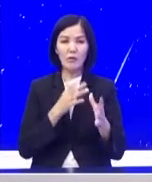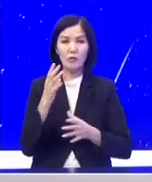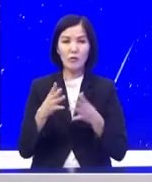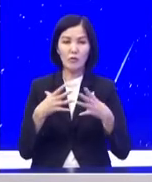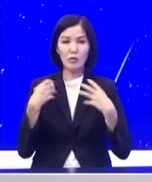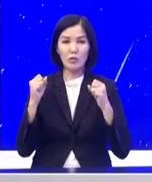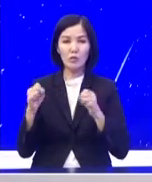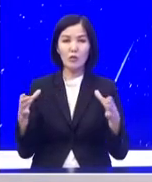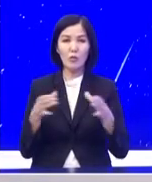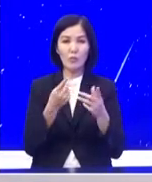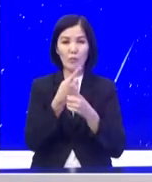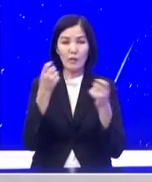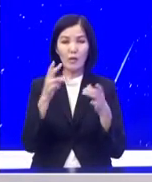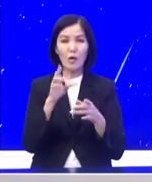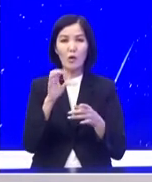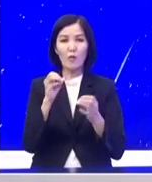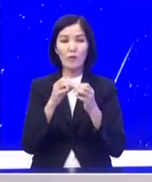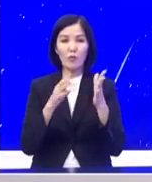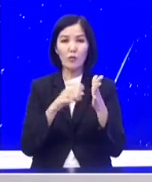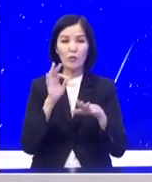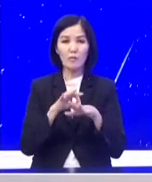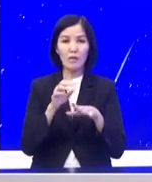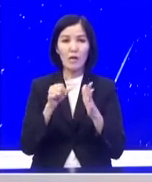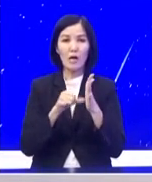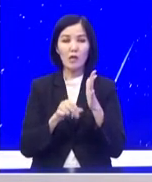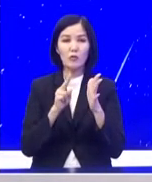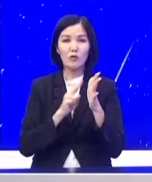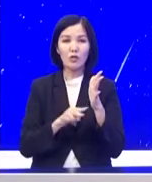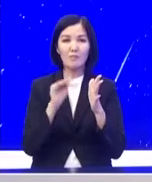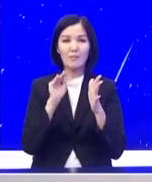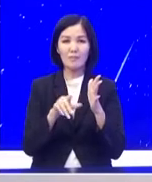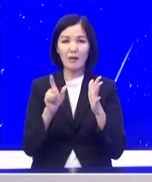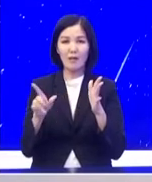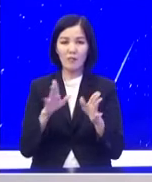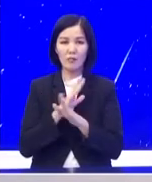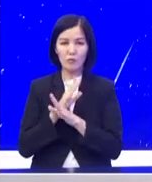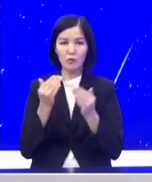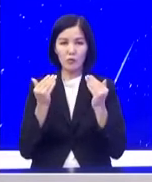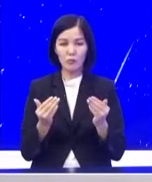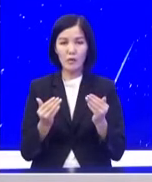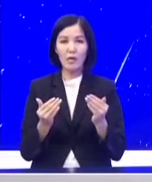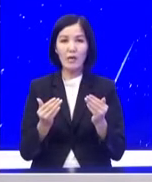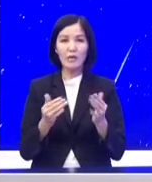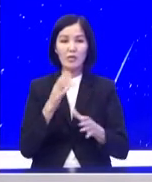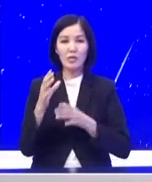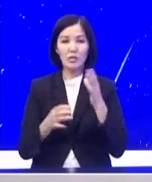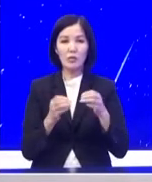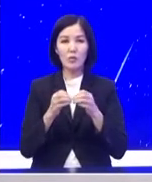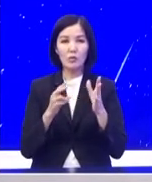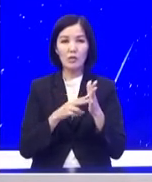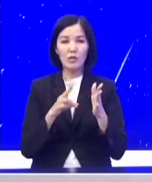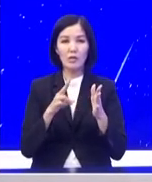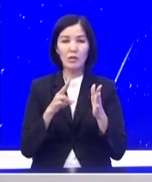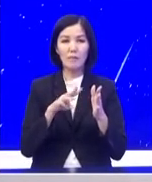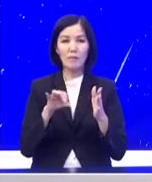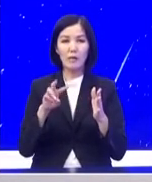сақтау ұйымының мәліметі бойынша COVID-19 індетінен 670 мың адам көз жұмыпты. Бүгінге жер шарында 17 миллион 200